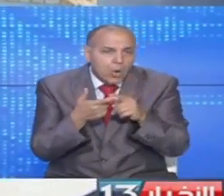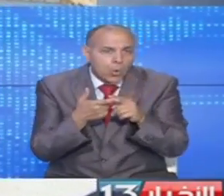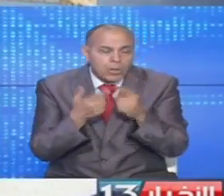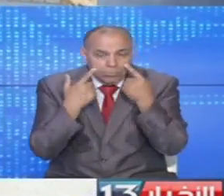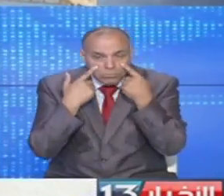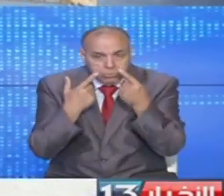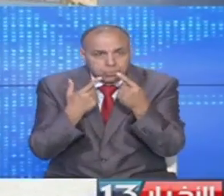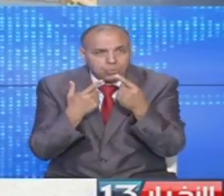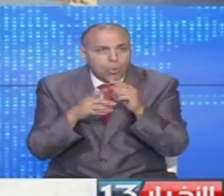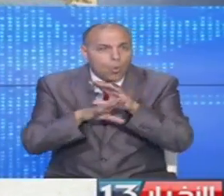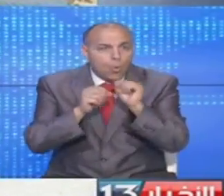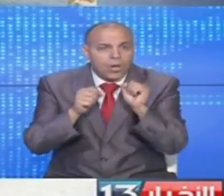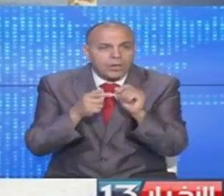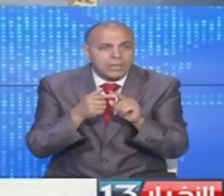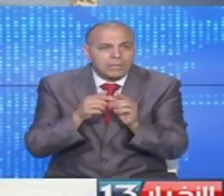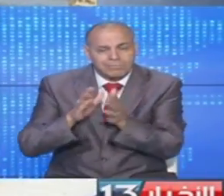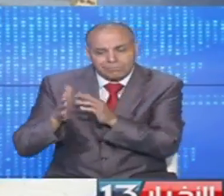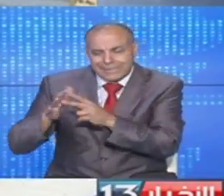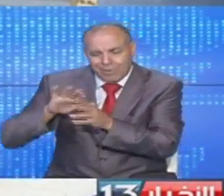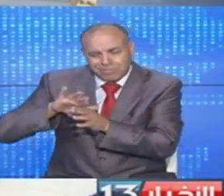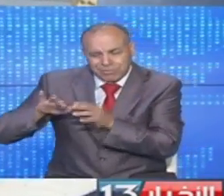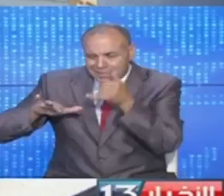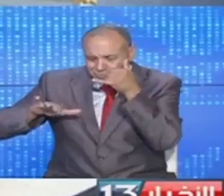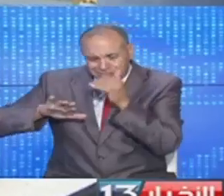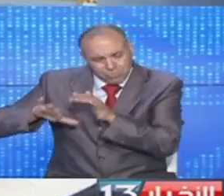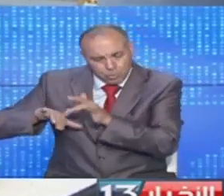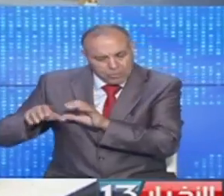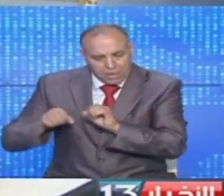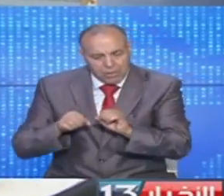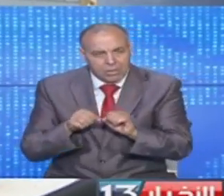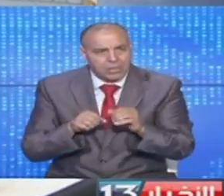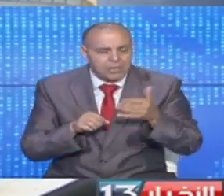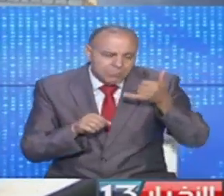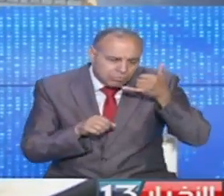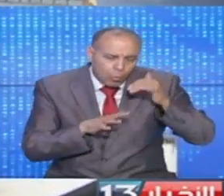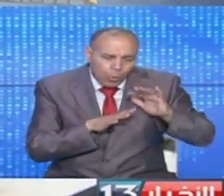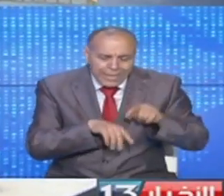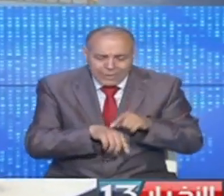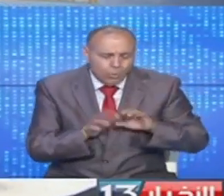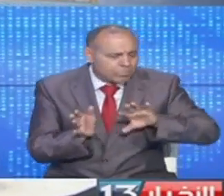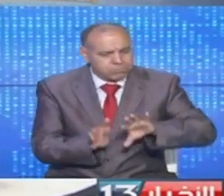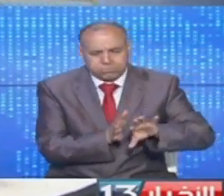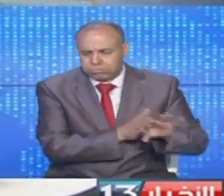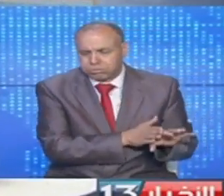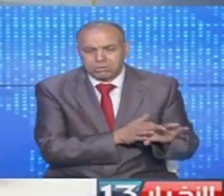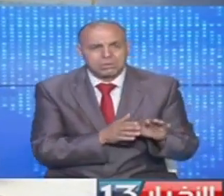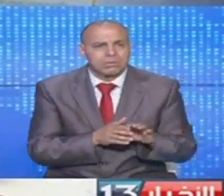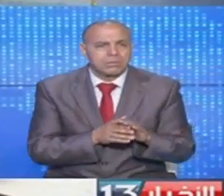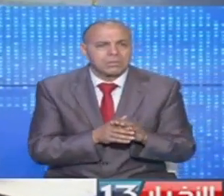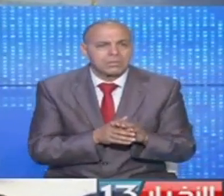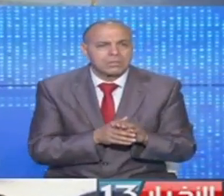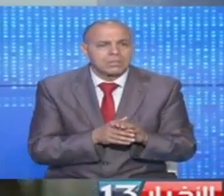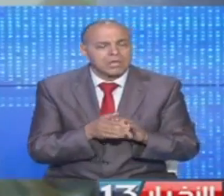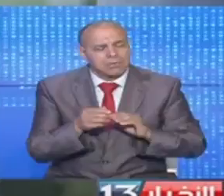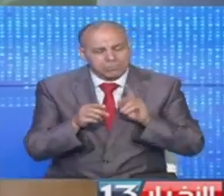يتجردوا من جميع الوسائل الرقمية، تليفون محمول، ساعات وقاع بينصير وقاع